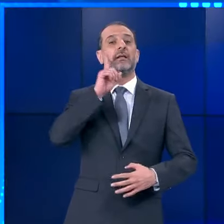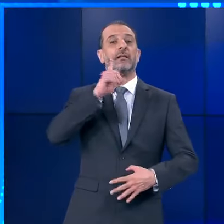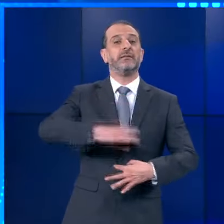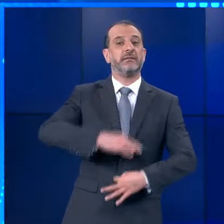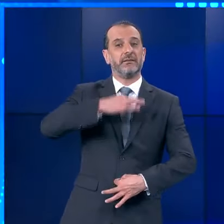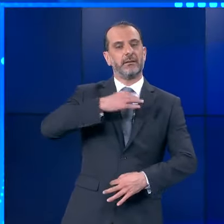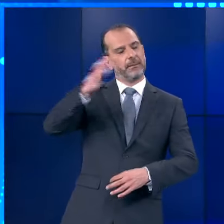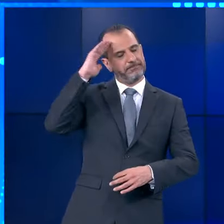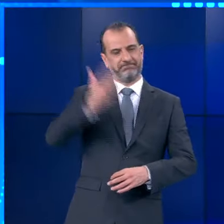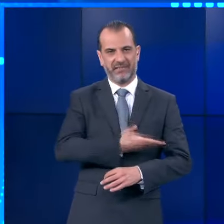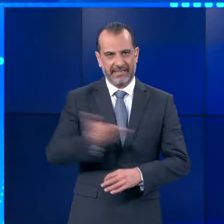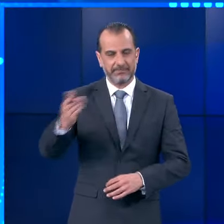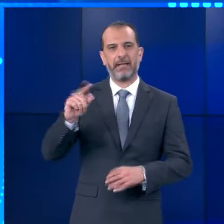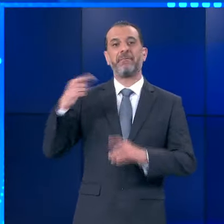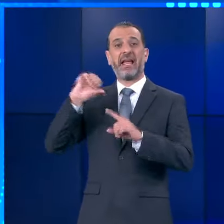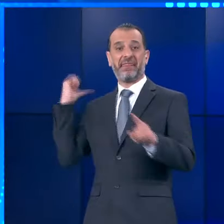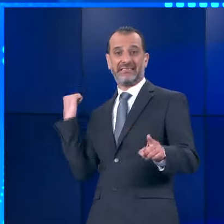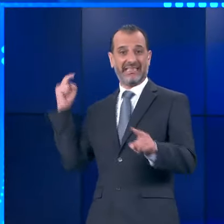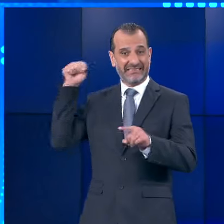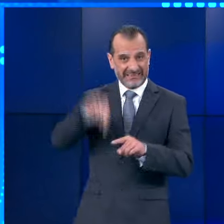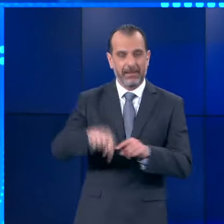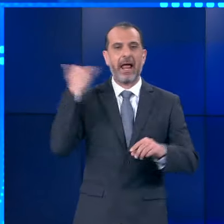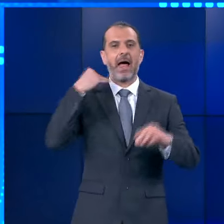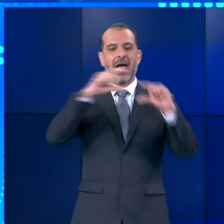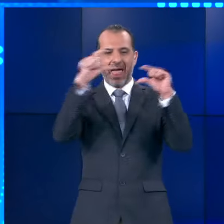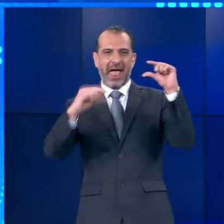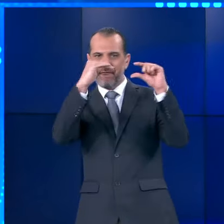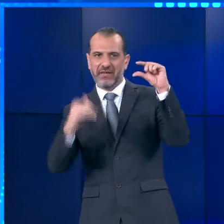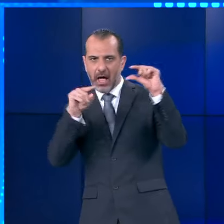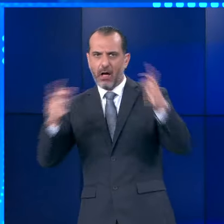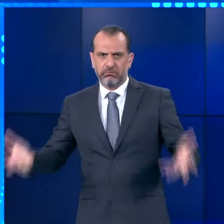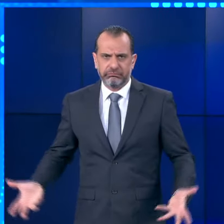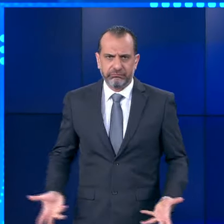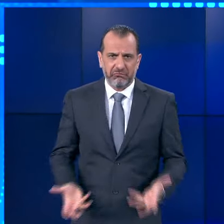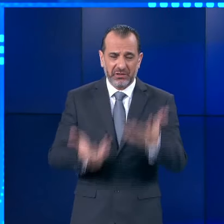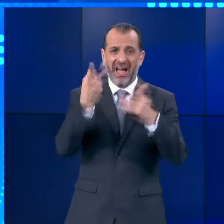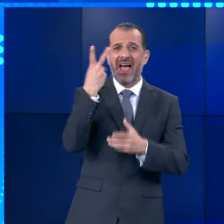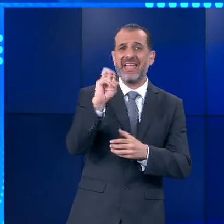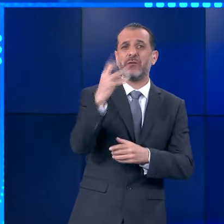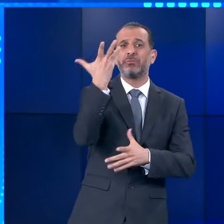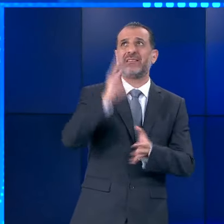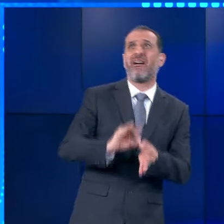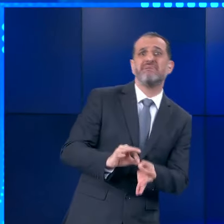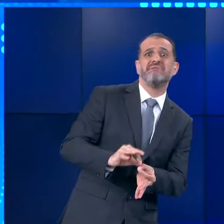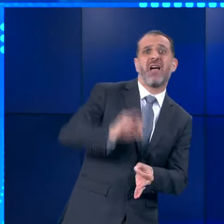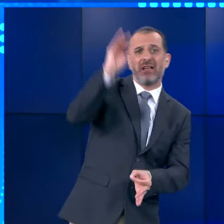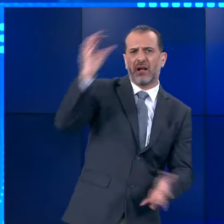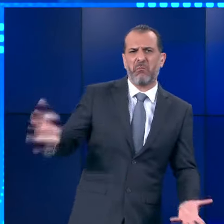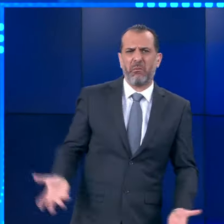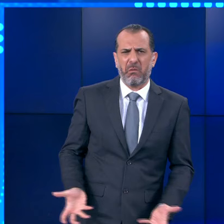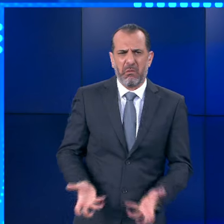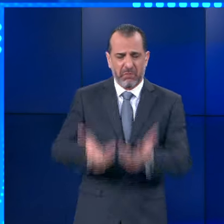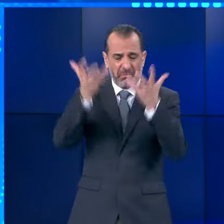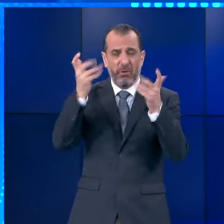Καλό μεσημέρι και πάλι, κυρίες και κύριοι. Φλόγες ύψους 25 μέτρων απειλήσαν τους οικισμούς Κριεζά και Πετριές στην Εύβοια. Ευτυχώς ξημέρωσε